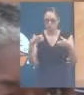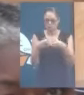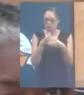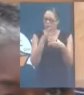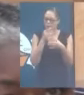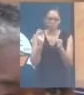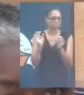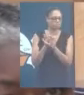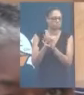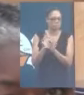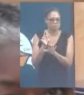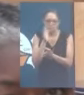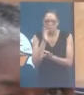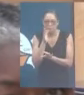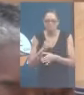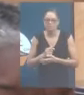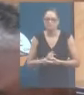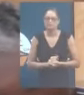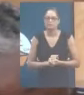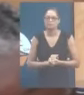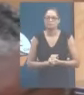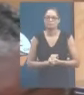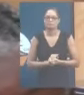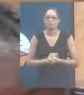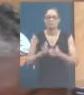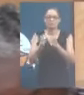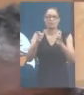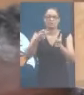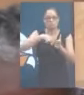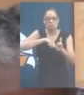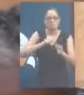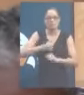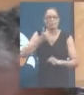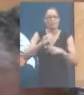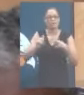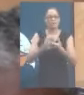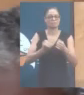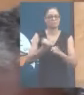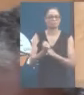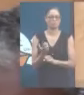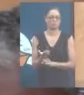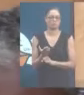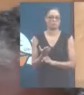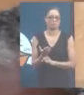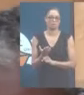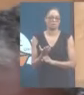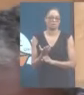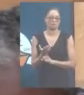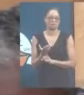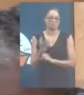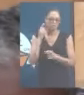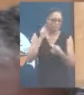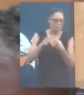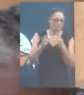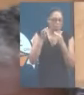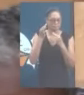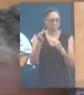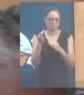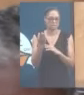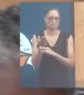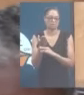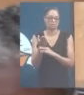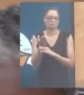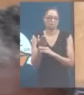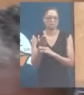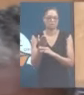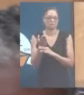rester insensible à une institution que nous avons créée pour un objet précis.